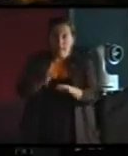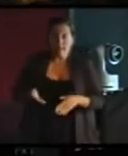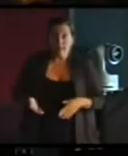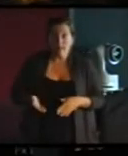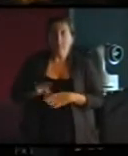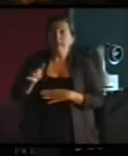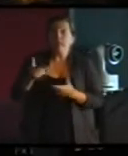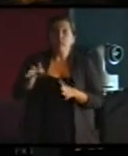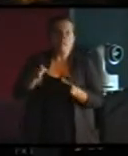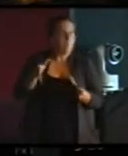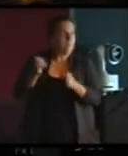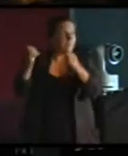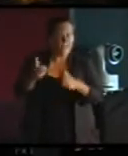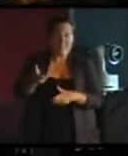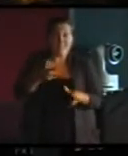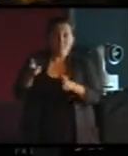qui la veut ?